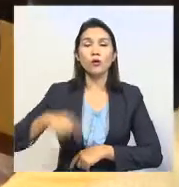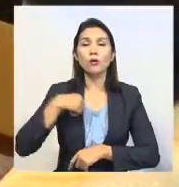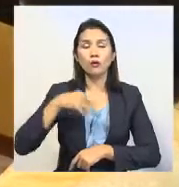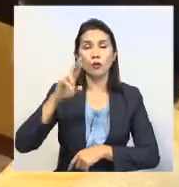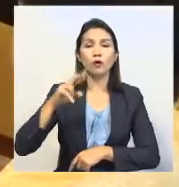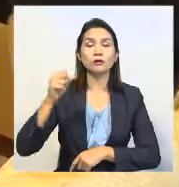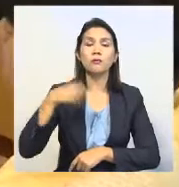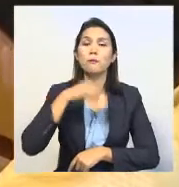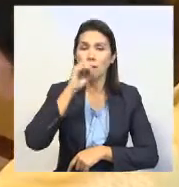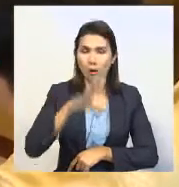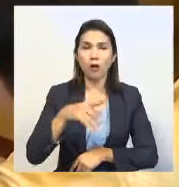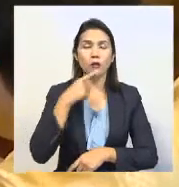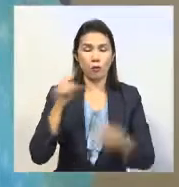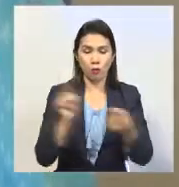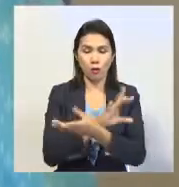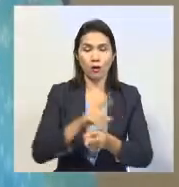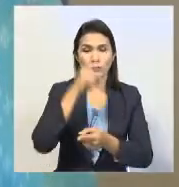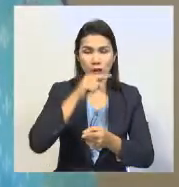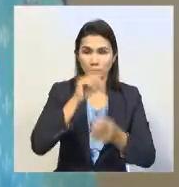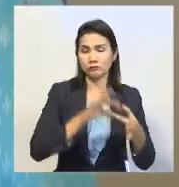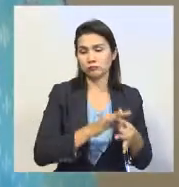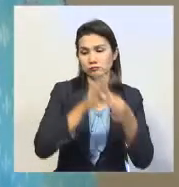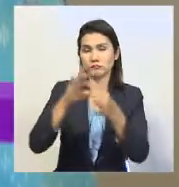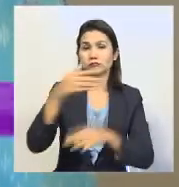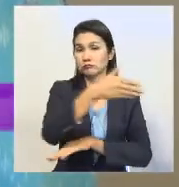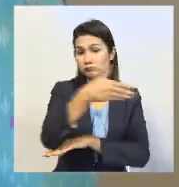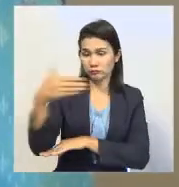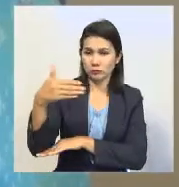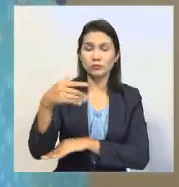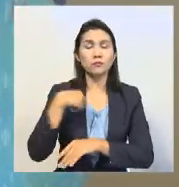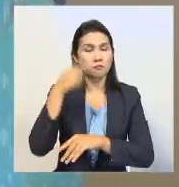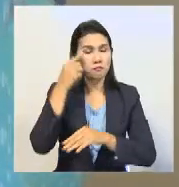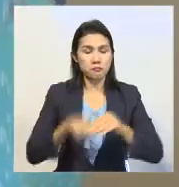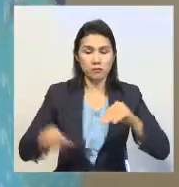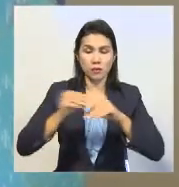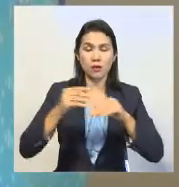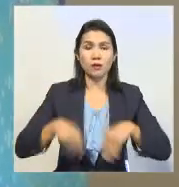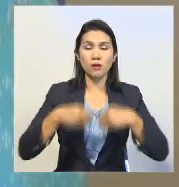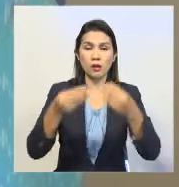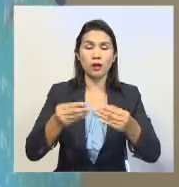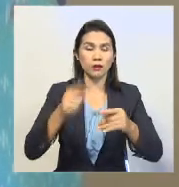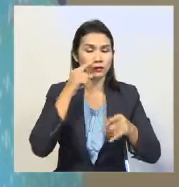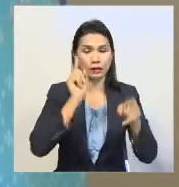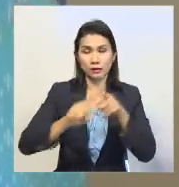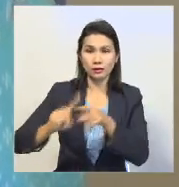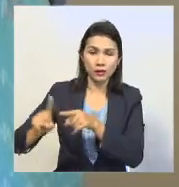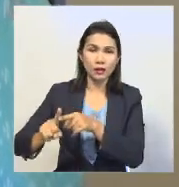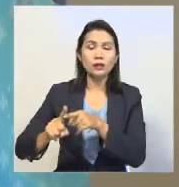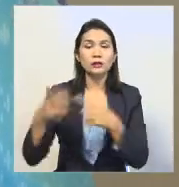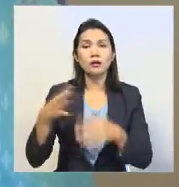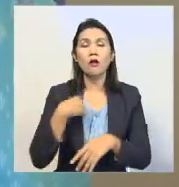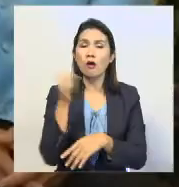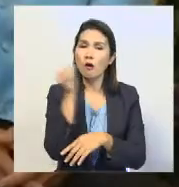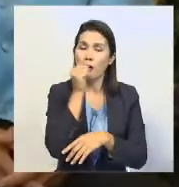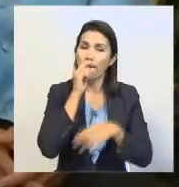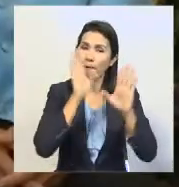ให้วัฒนธรรมไทยมีคุณค่าในระดับสากลเชื่อมโยงสู่การเพิ่มมูลค่าให้กับประเทศในหลายมิติอีกทั้งการขับ